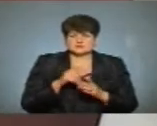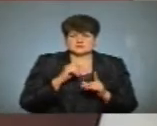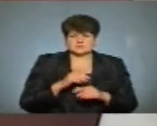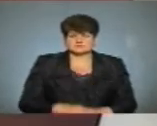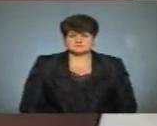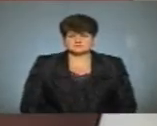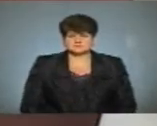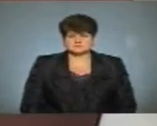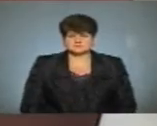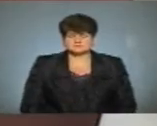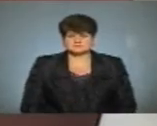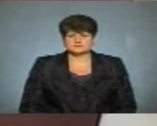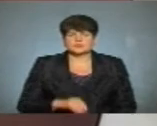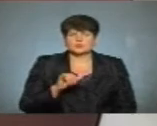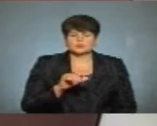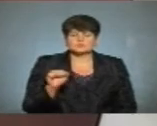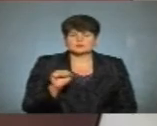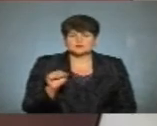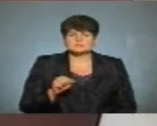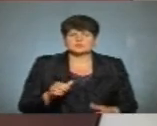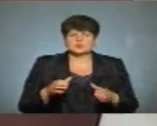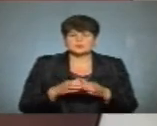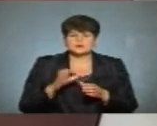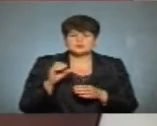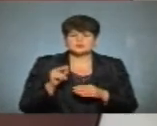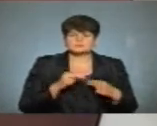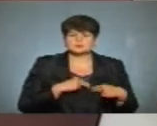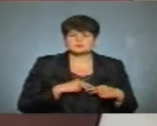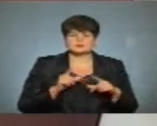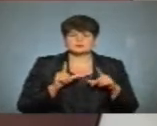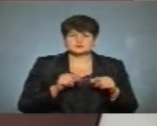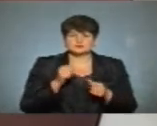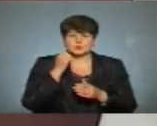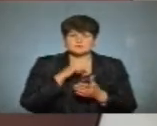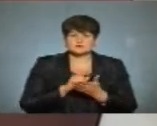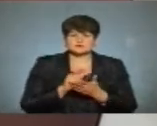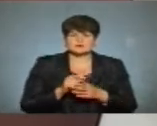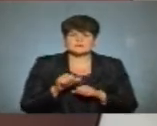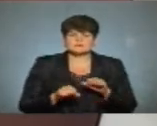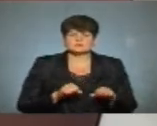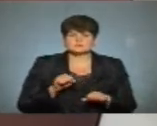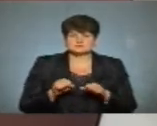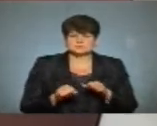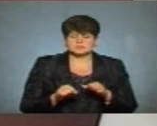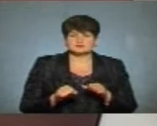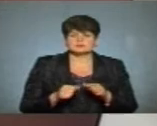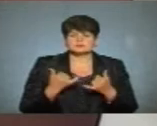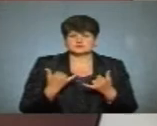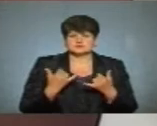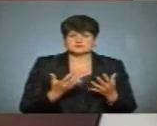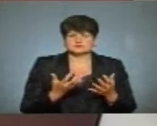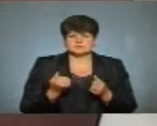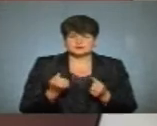Зварич. У Теребовлянській громаді соцпрацівники їздять до пенсіонерів на велосипедах. Їх сьогодні отримали